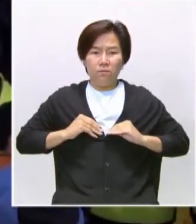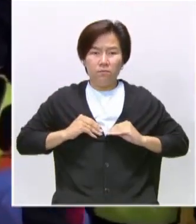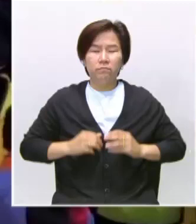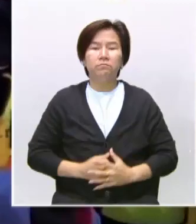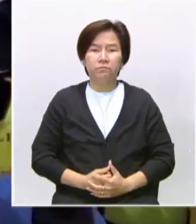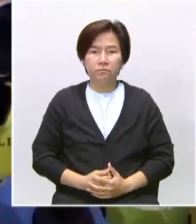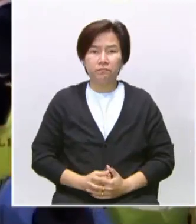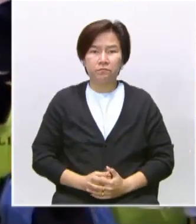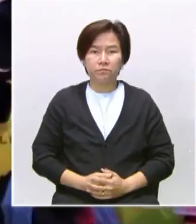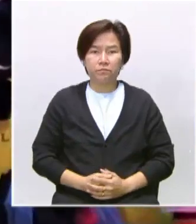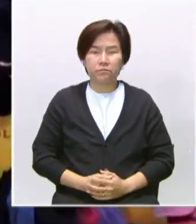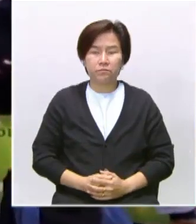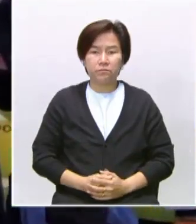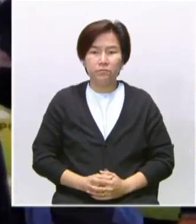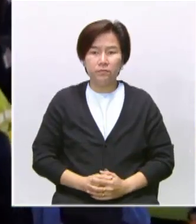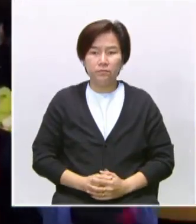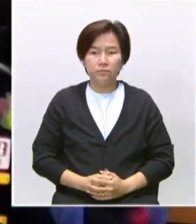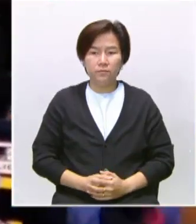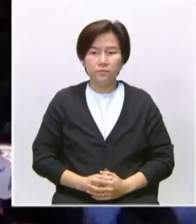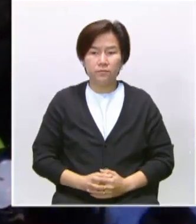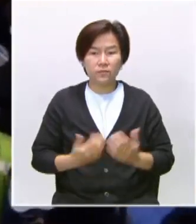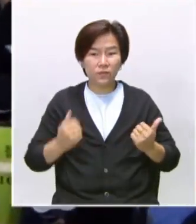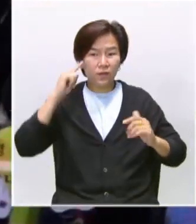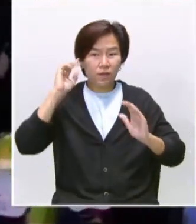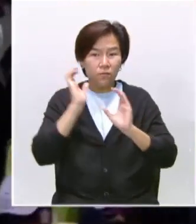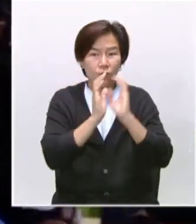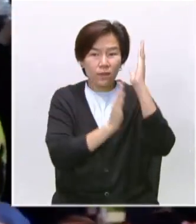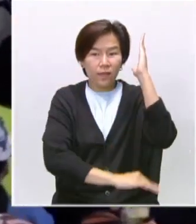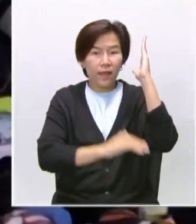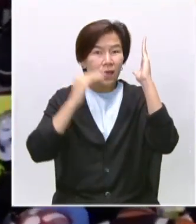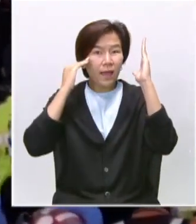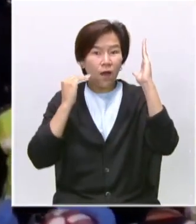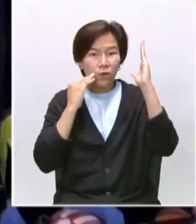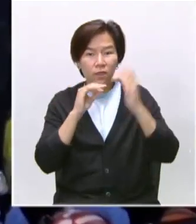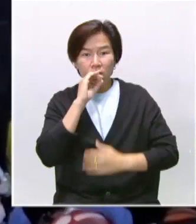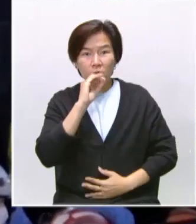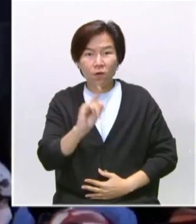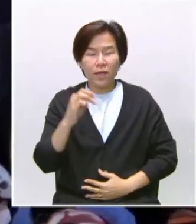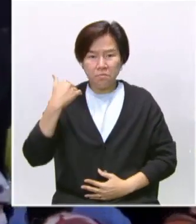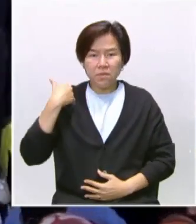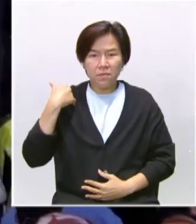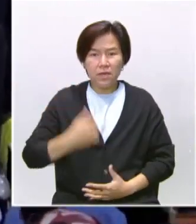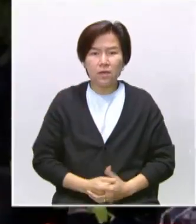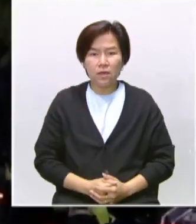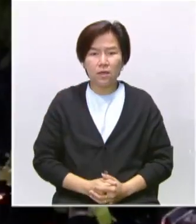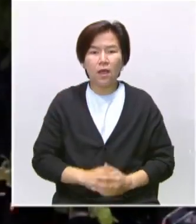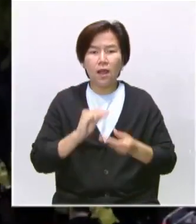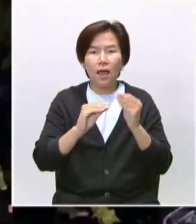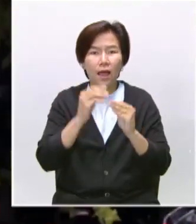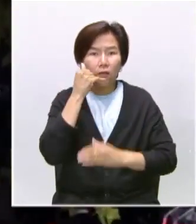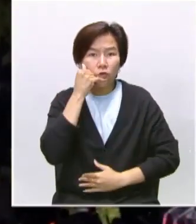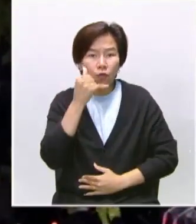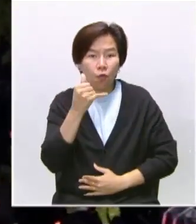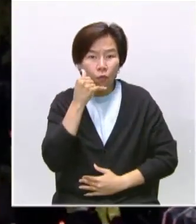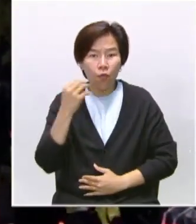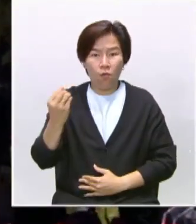ดับสูงเกาหลีใต้ครับ ขณะเดียวกันตำรวจเกาหลีใต้เปิดบันทึกการรับแจ้งเหตุด่วนเหตุร้ายผ่านทางหมายเลขโทรศัพท์รับ